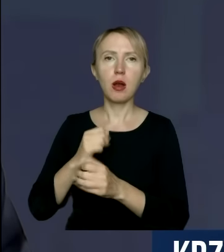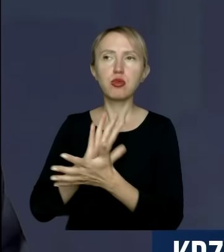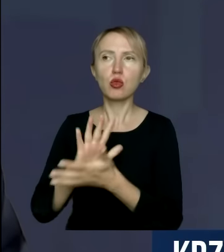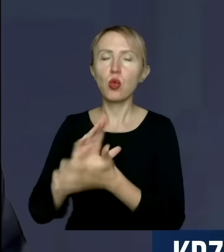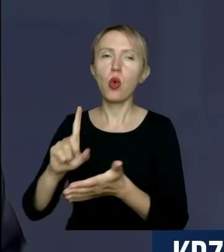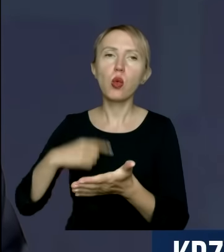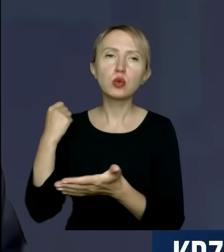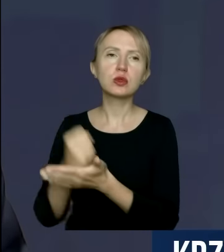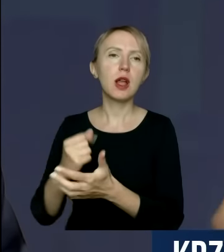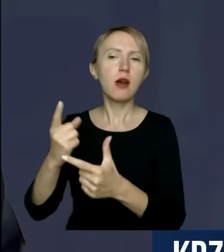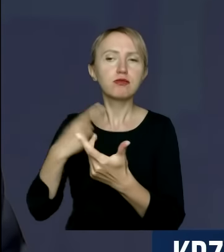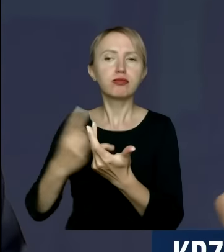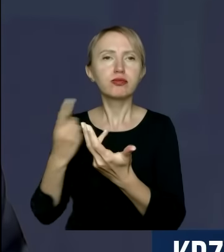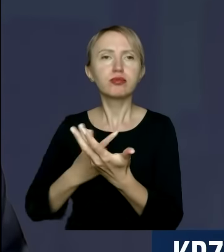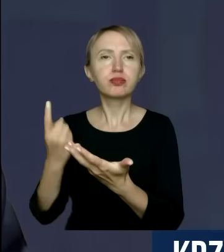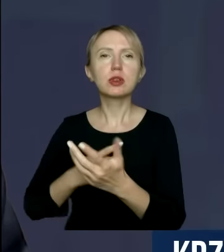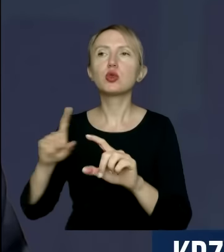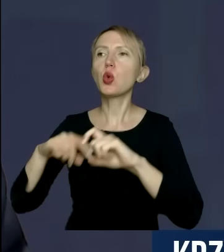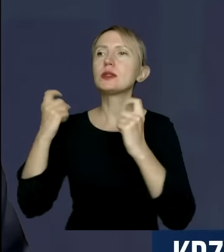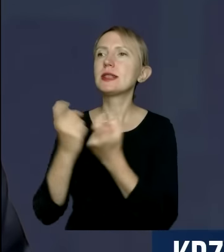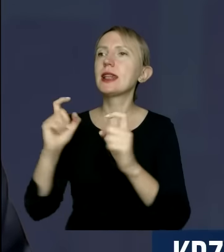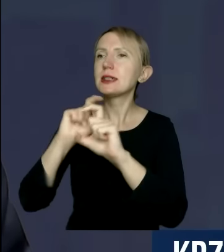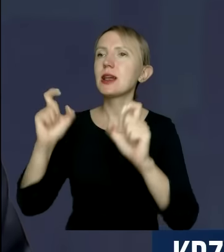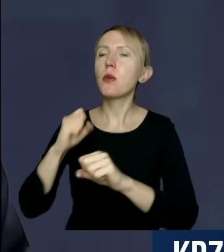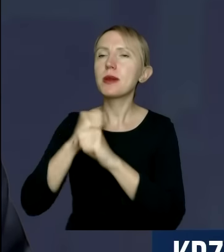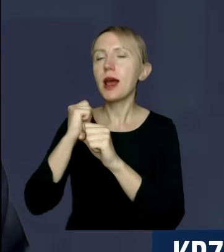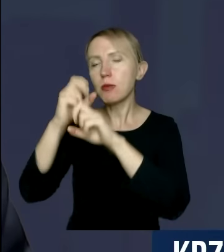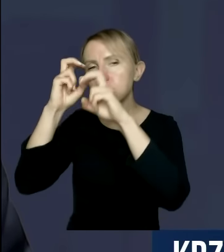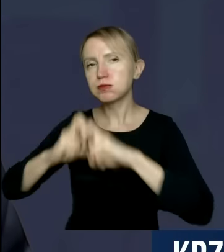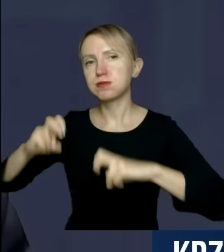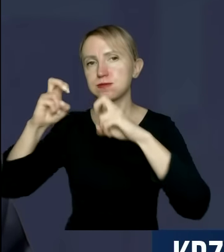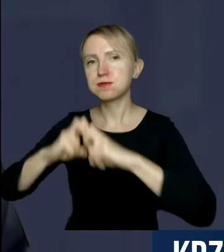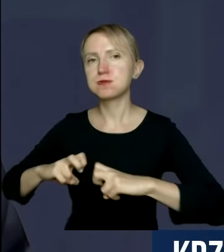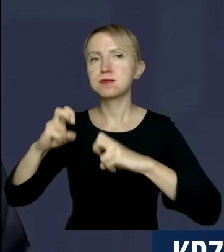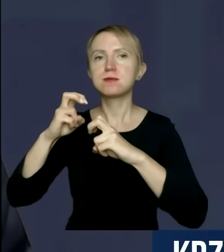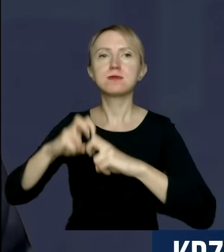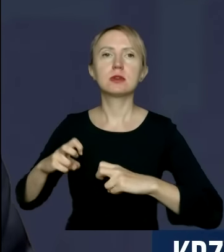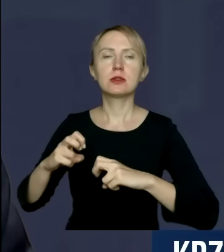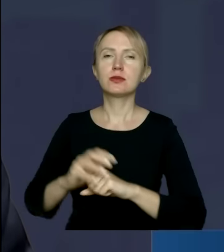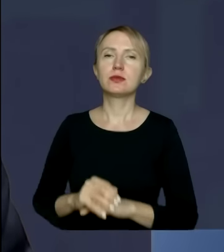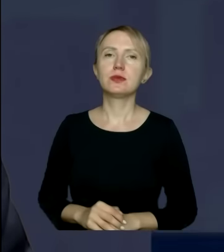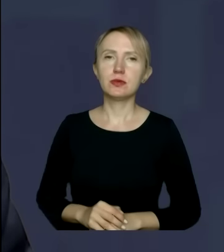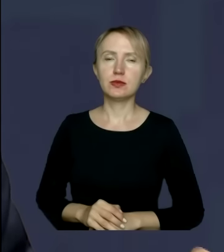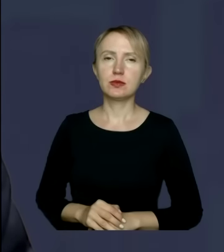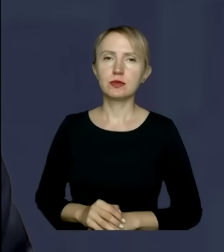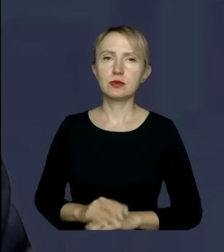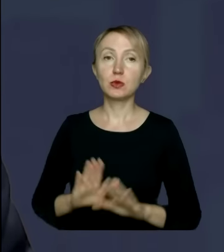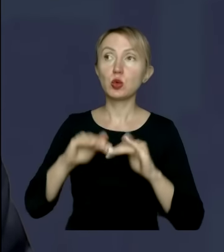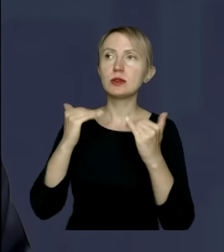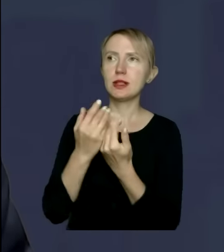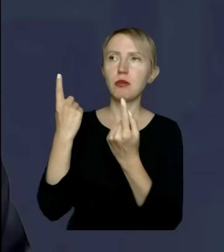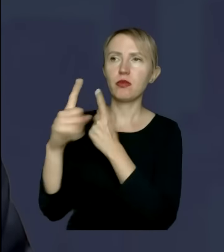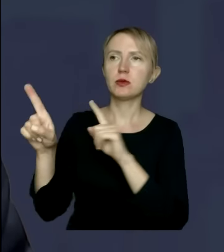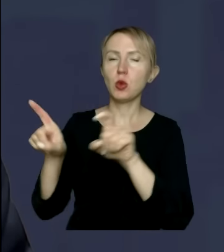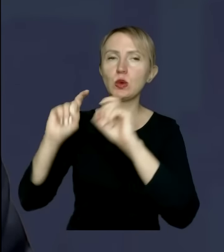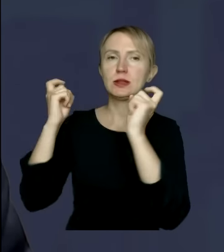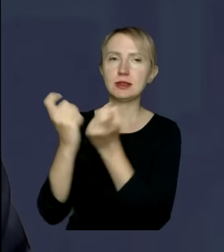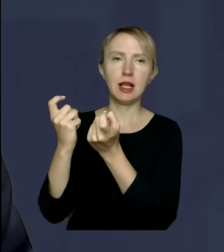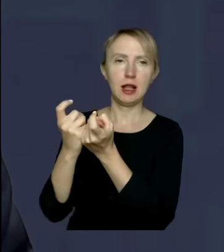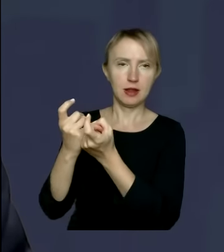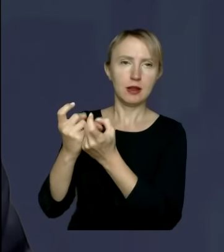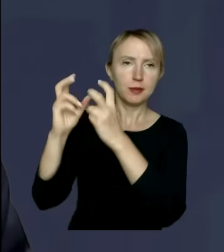ustawa za ustawą gdzie senat nie nadążał by za za za procedowaniu Ustaw z izby niższej przesyłanej do izby wyższej